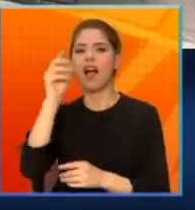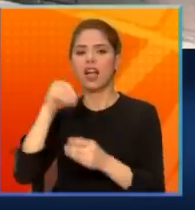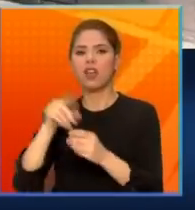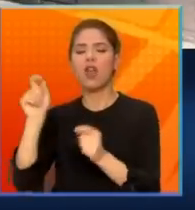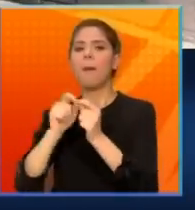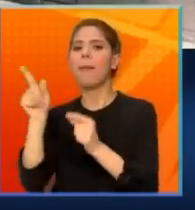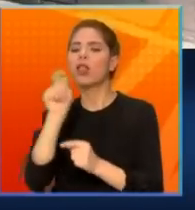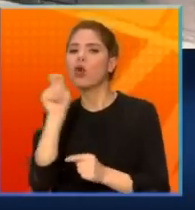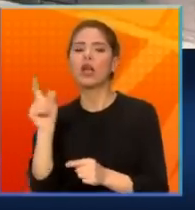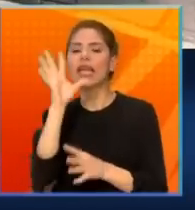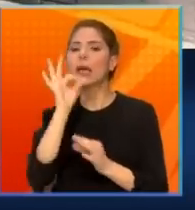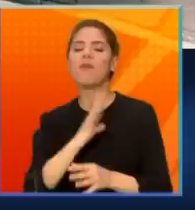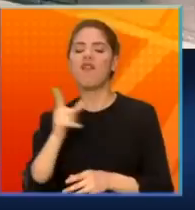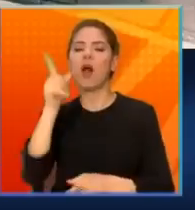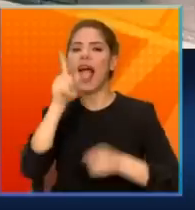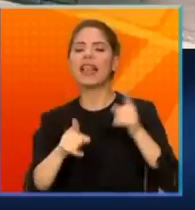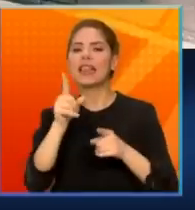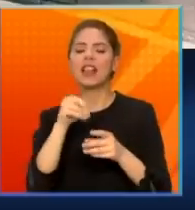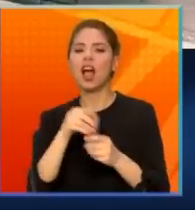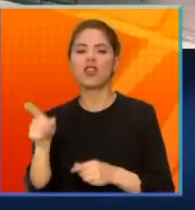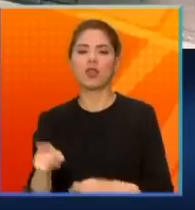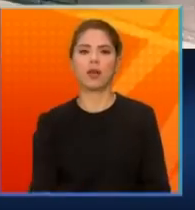istisna kapsamında?